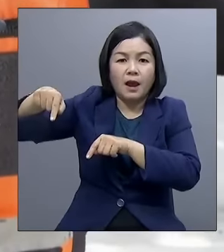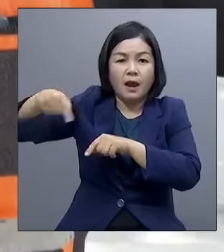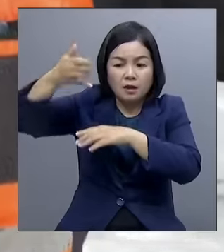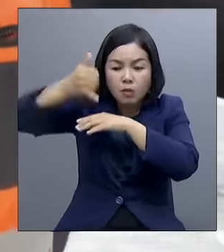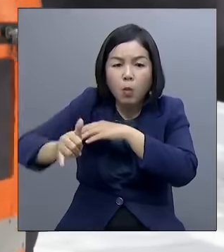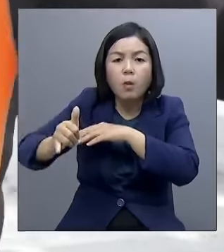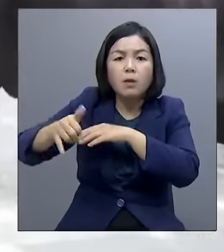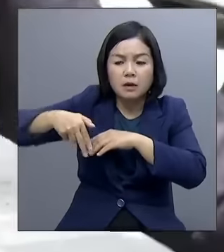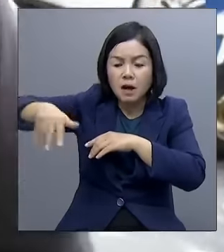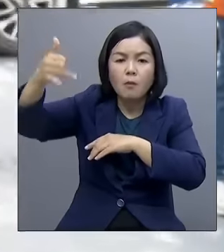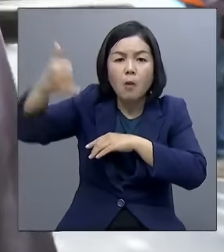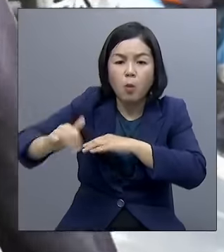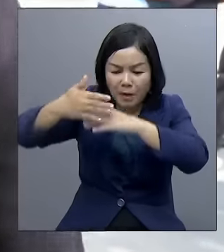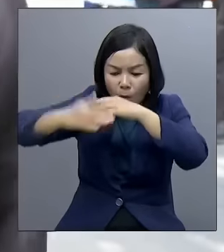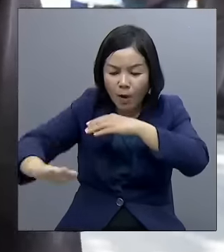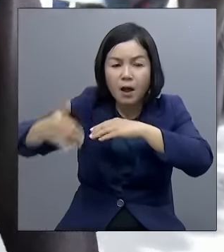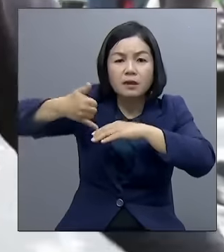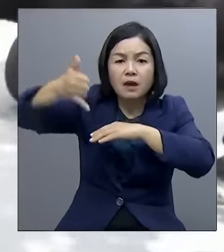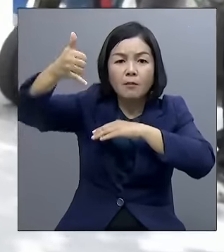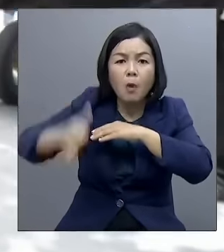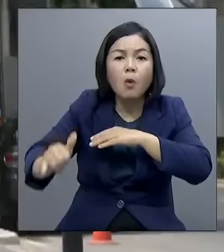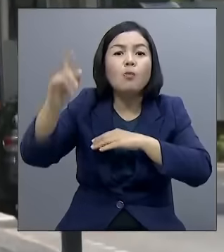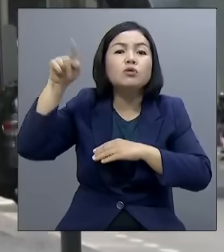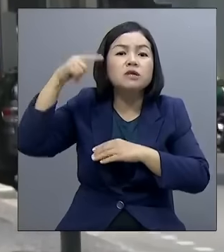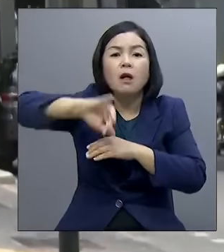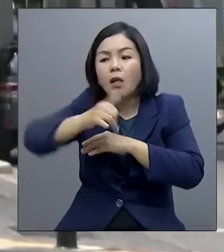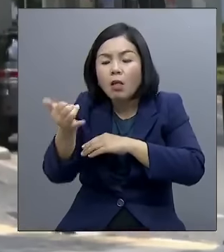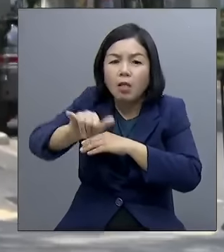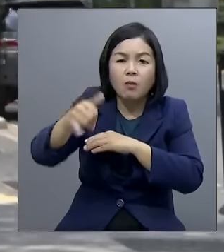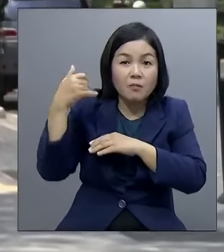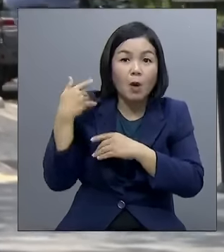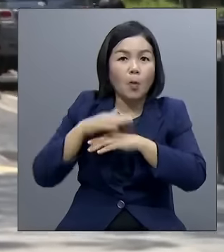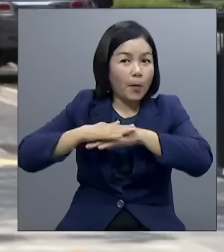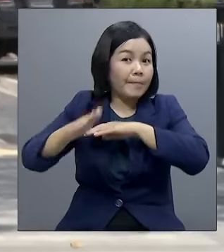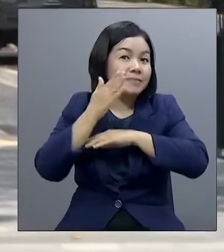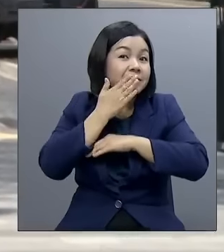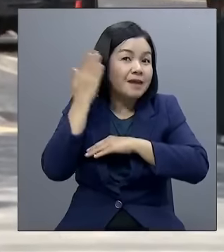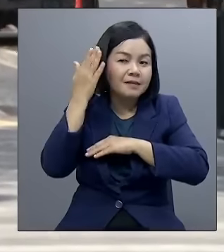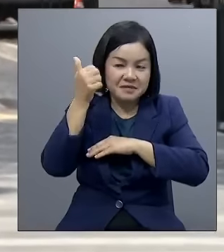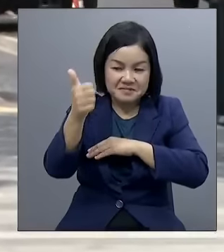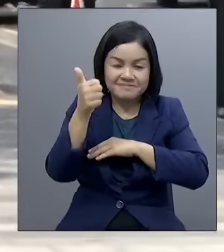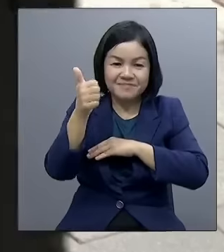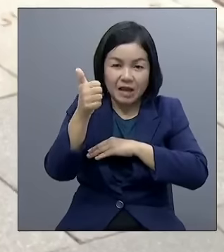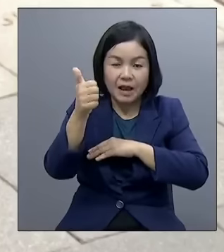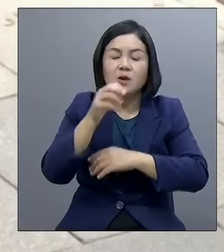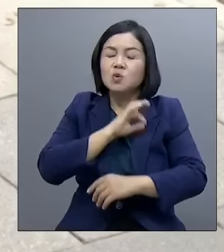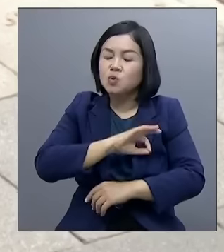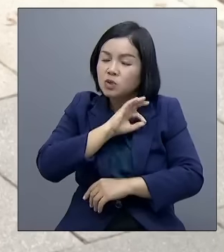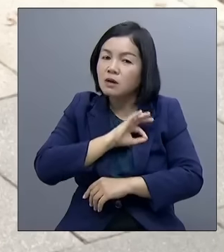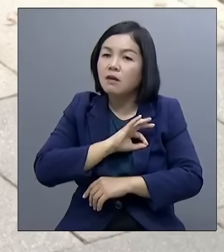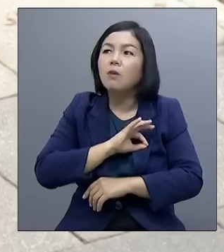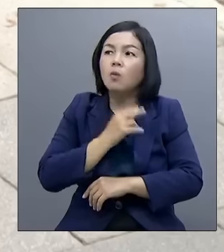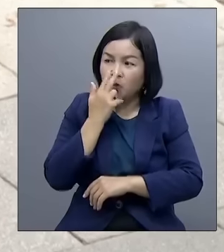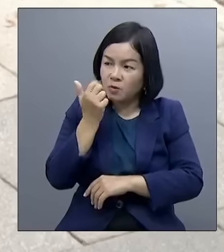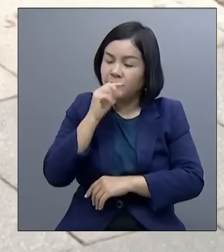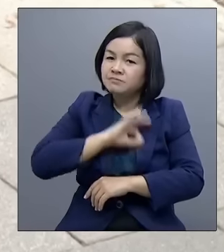ตรงเนี้ยมันเป็นหลุมเป็นอะไรเงี้ยบางคนผู้หญิงมันจะล้มด้วยนะเดี๋ยวนี้ก็ดีแล้วครับโดนดูดีแล้วมีความรู้สึกว่าผมก็ภูมิ